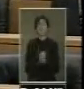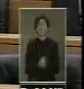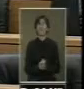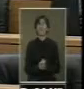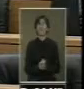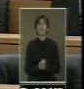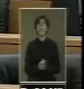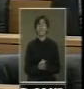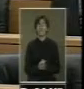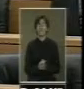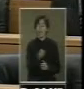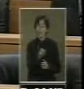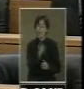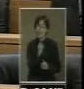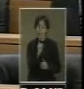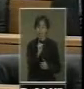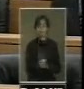านบอกว่